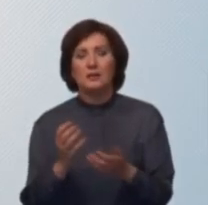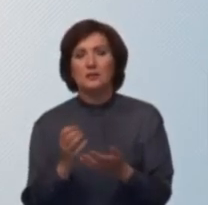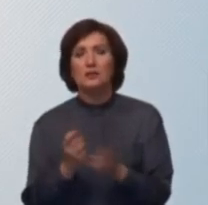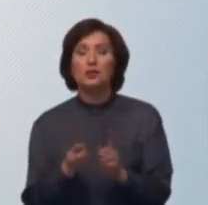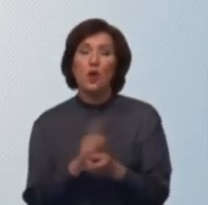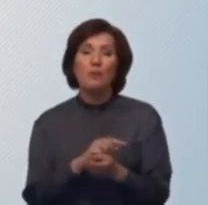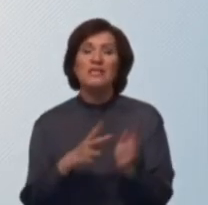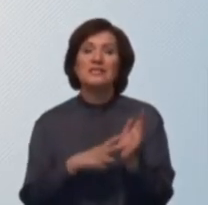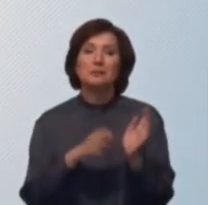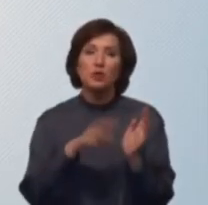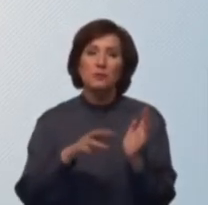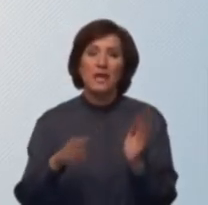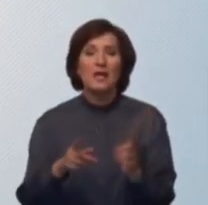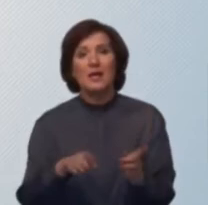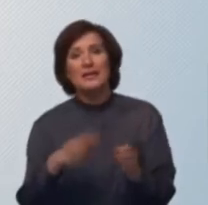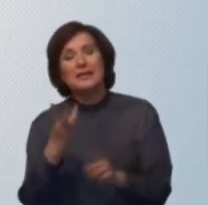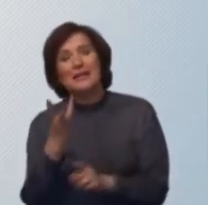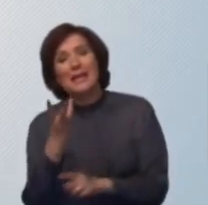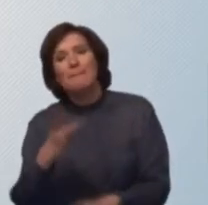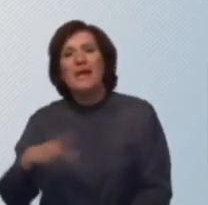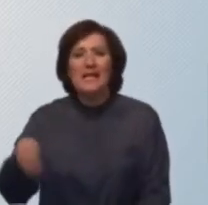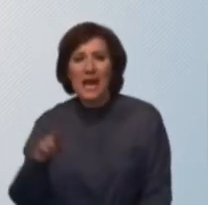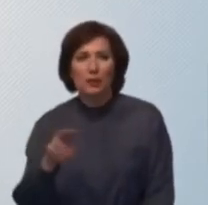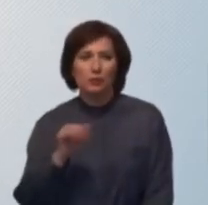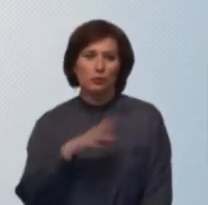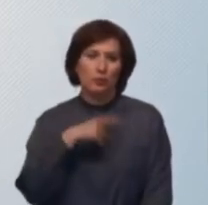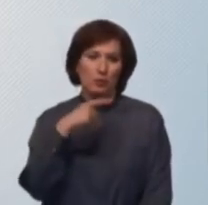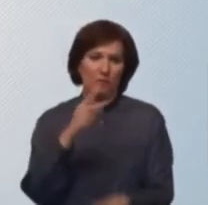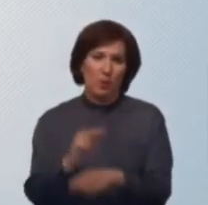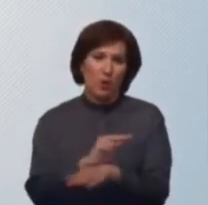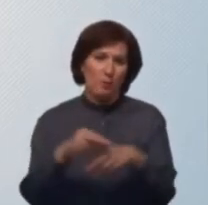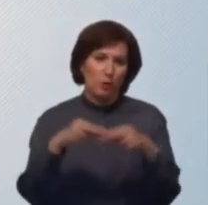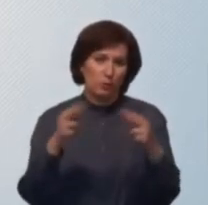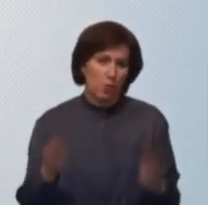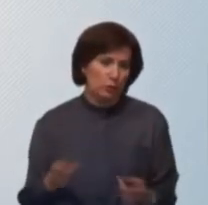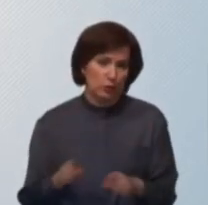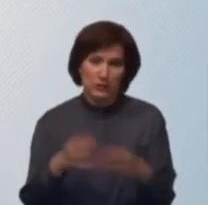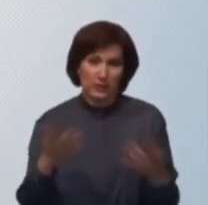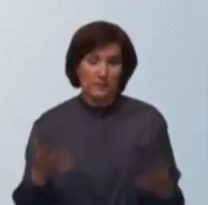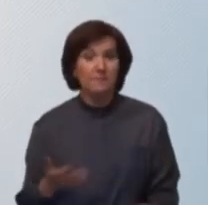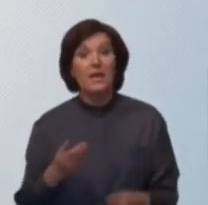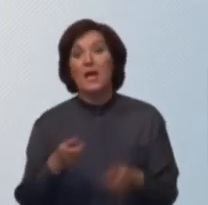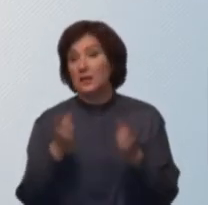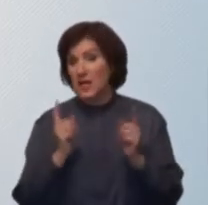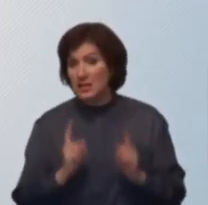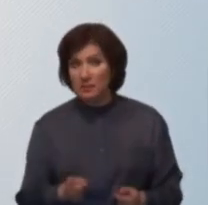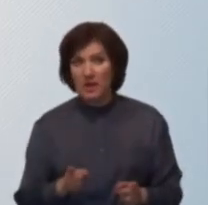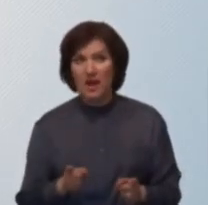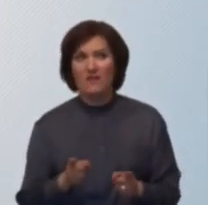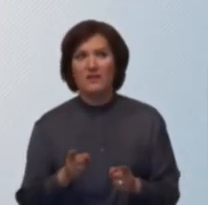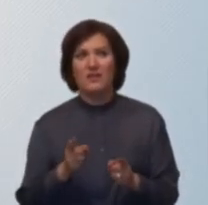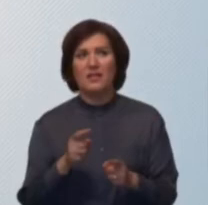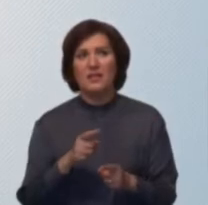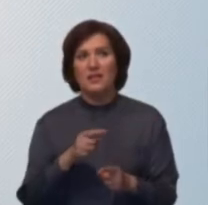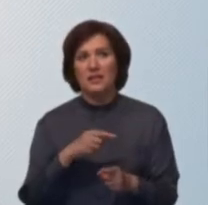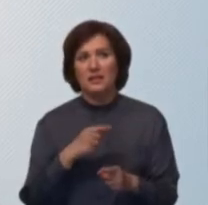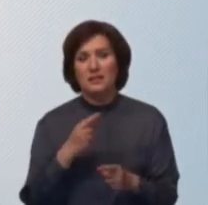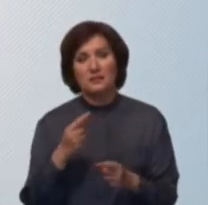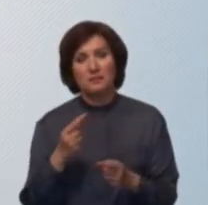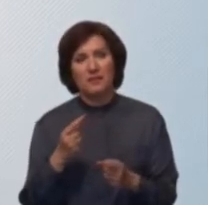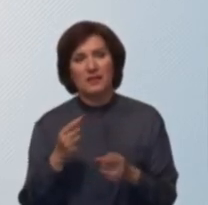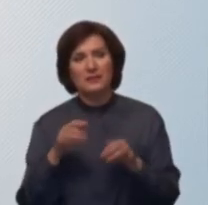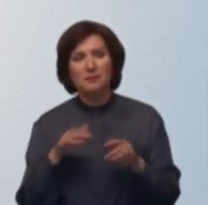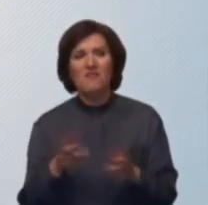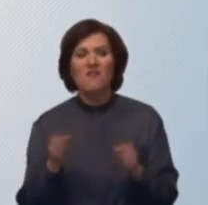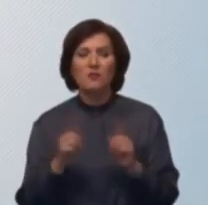мільйонів хоча б 3 мільярдами, щоб можна було говорити і про ремонт мосту і так далі? Ну, насправді йде ж